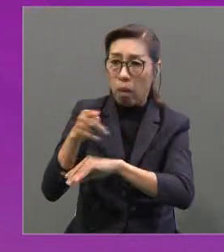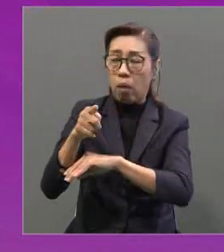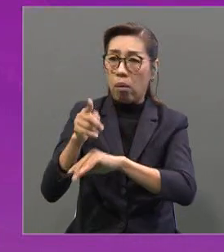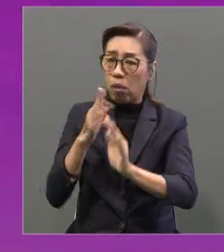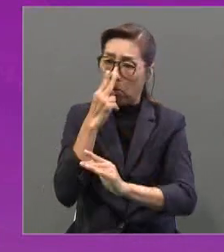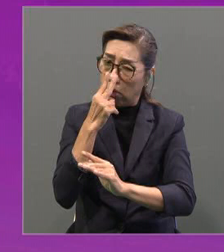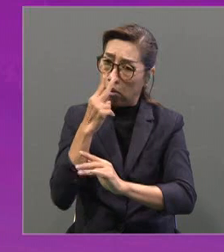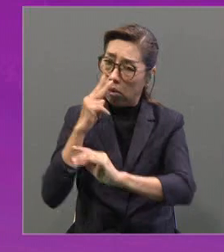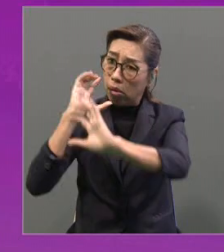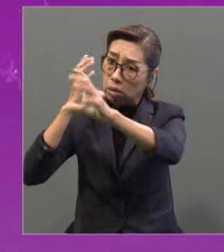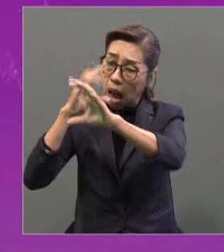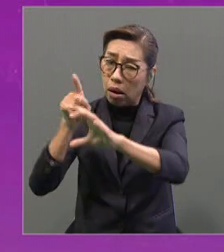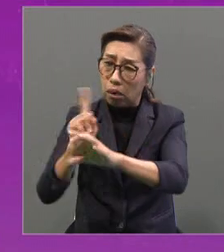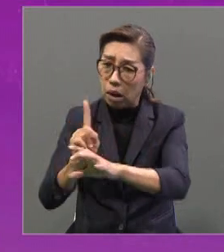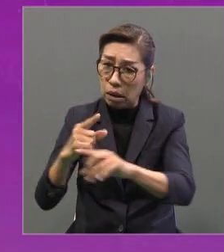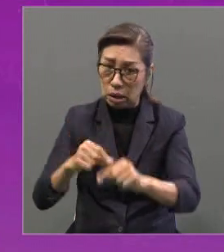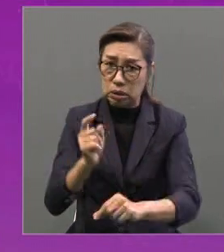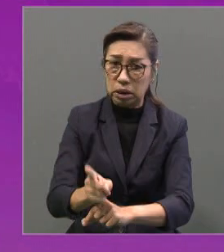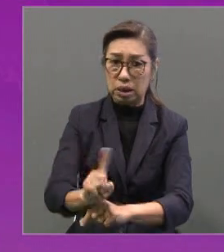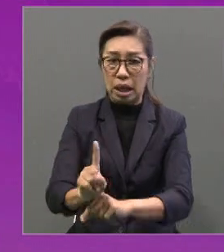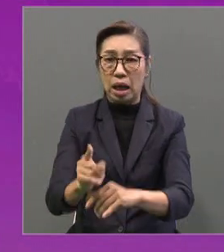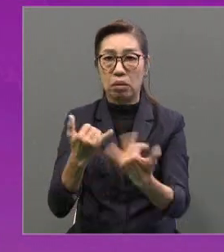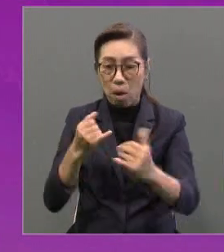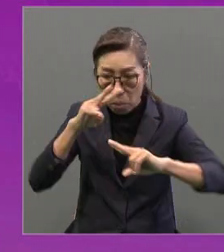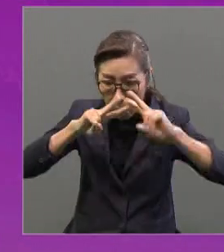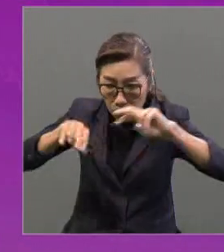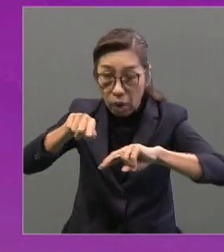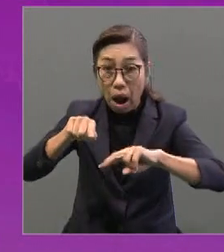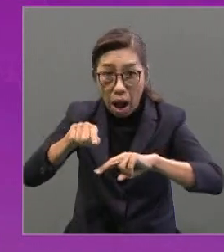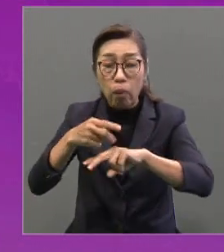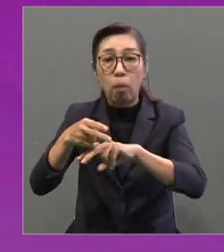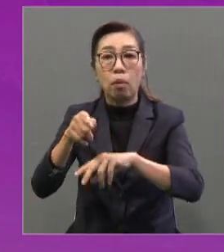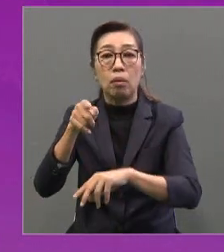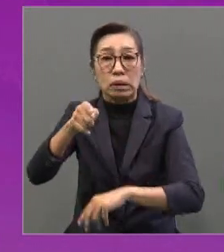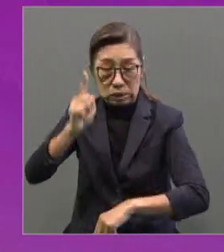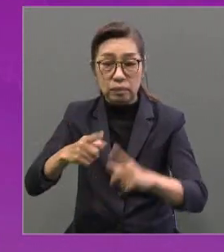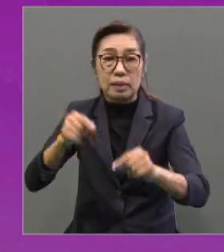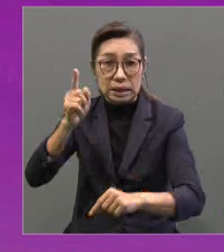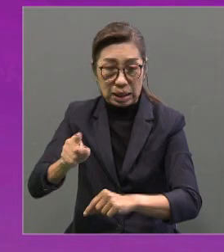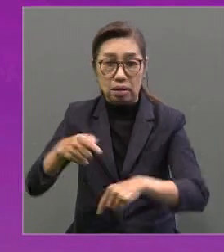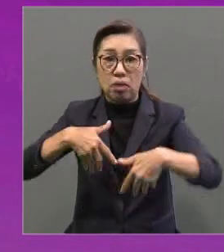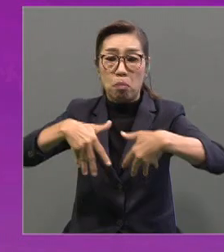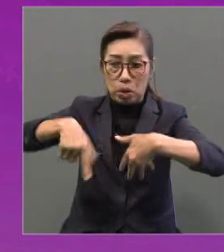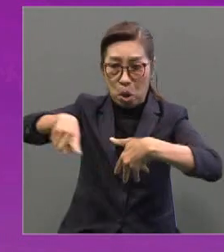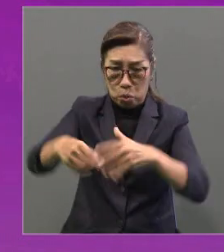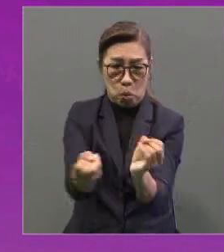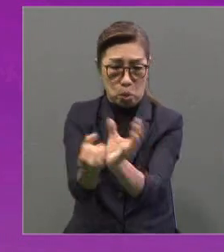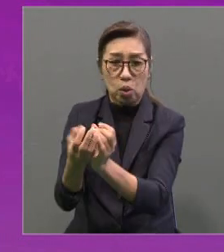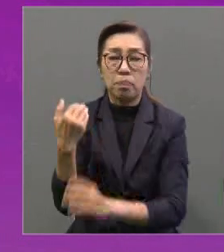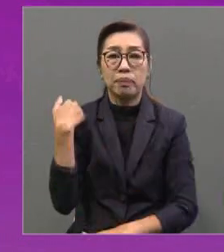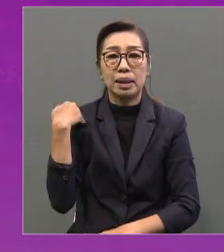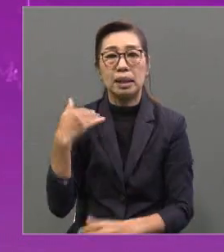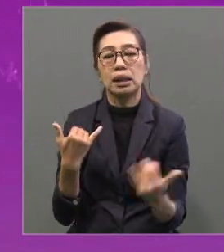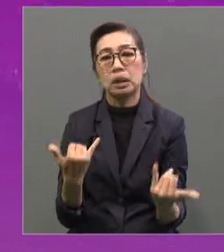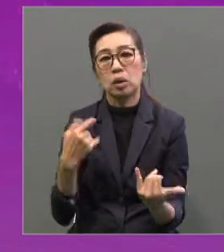หรือว่าเป็นเรื่องของหนังหรือเปล่าอะไรประมาณนี้ค่ะแต่ว่าพอตรวจสอบแล้วมันเป็นของจริงแล้วก็มีพี่น้องประชาชนได้รับผลกระทบคือเบื้องต้นใน